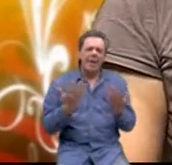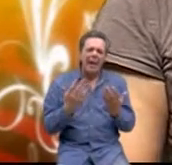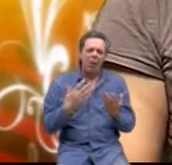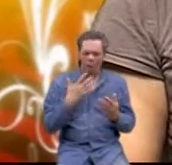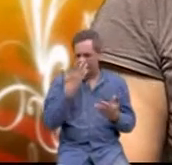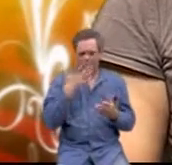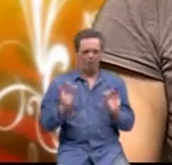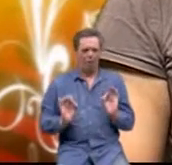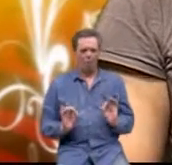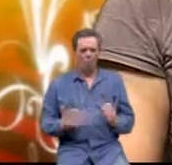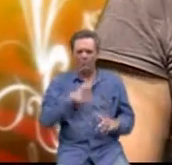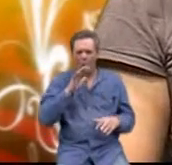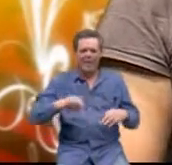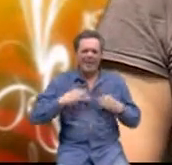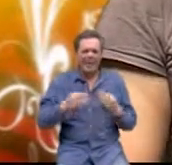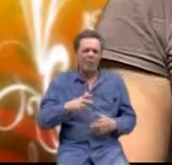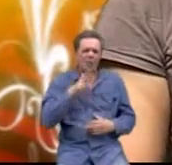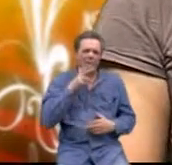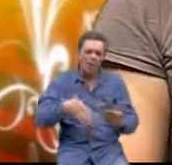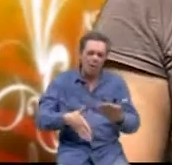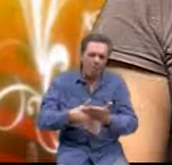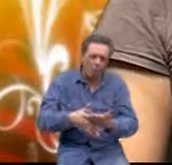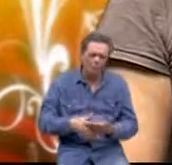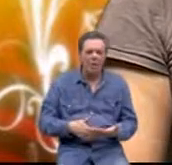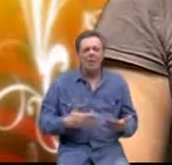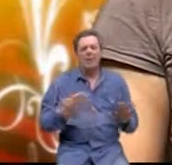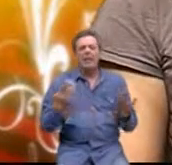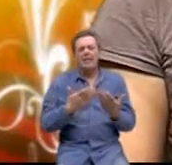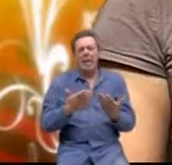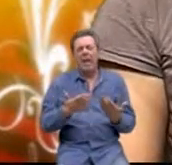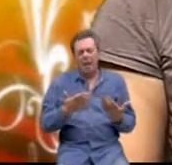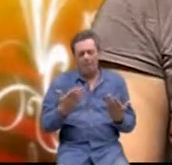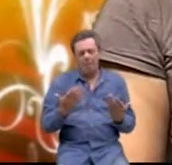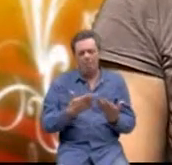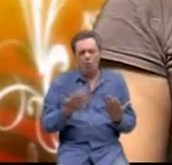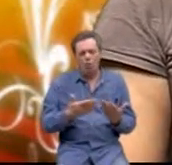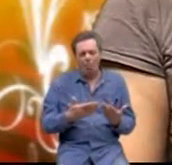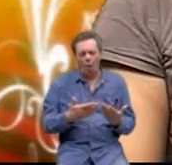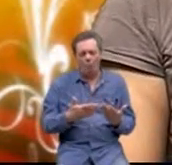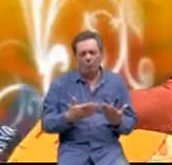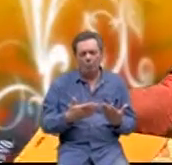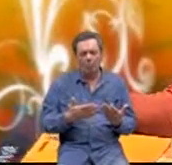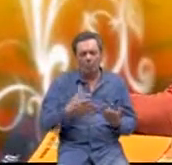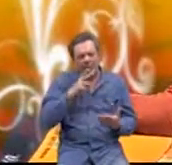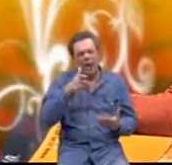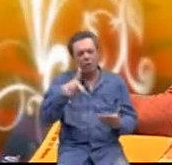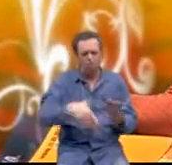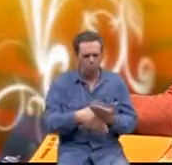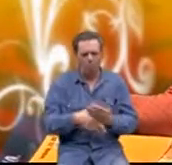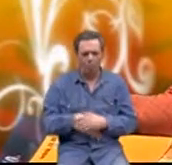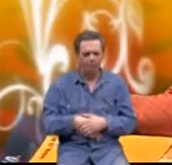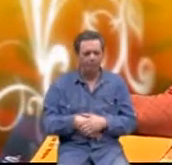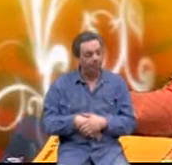sasvim normalno i zdravo zapravo tražiti pomoć i gdje mi tu pomoć možemo tražiti. Normalno i zdravo, super ste to kazali. Ajmo se malo vratiti